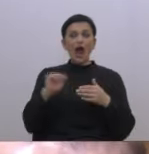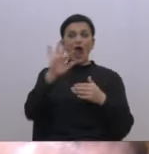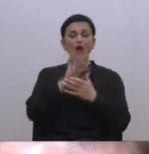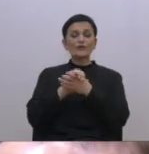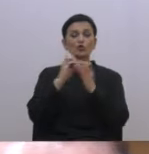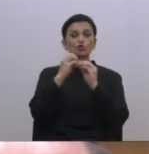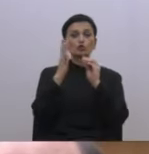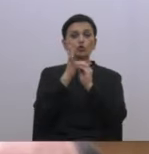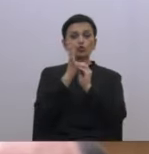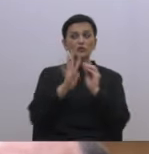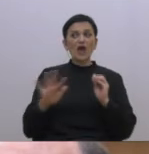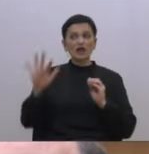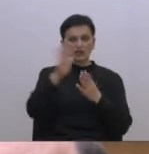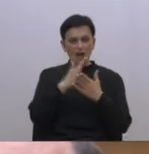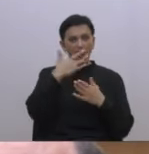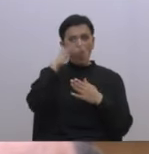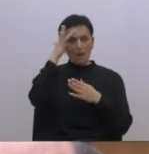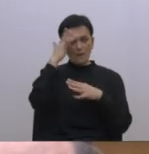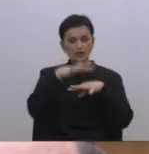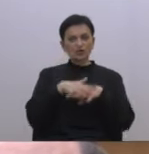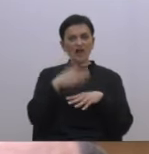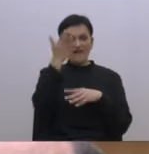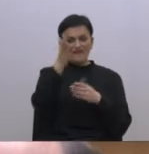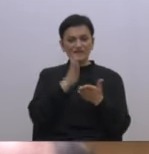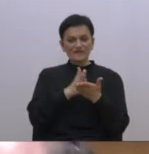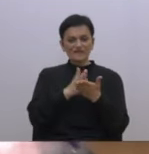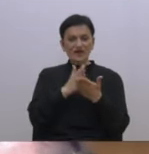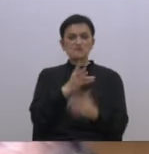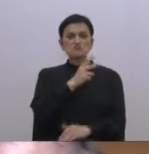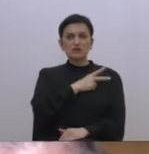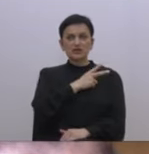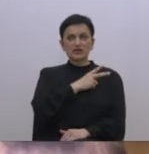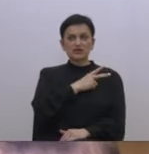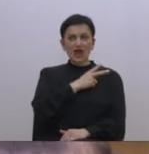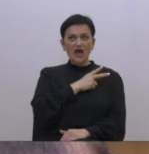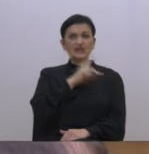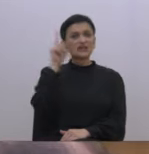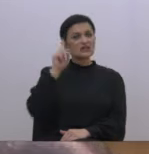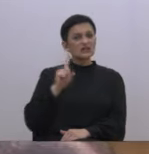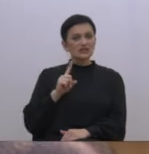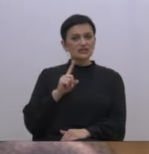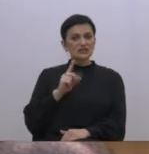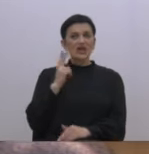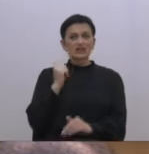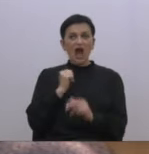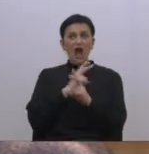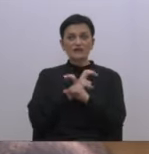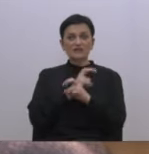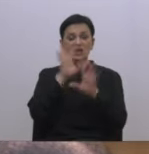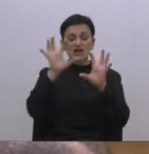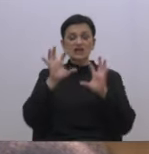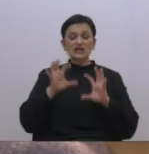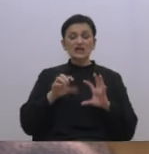15 ქვეყანას, ასევე ამერიკის შეერთებულ შტატებს, დიდ ბრიტანეთს, ისრაელსა და ავსტრალიას. კანონზე